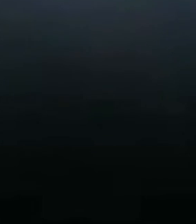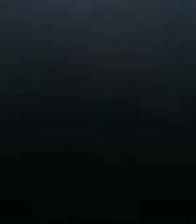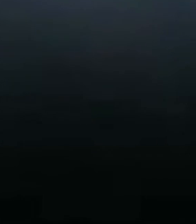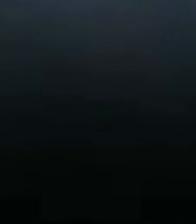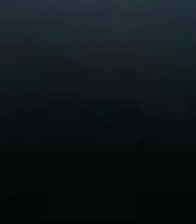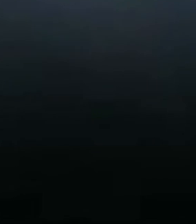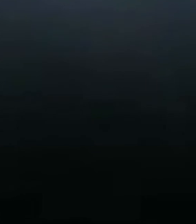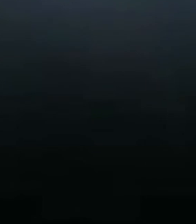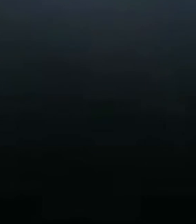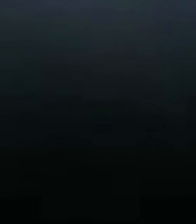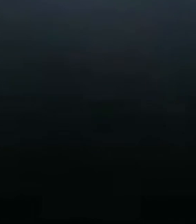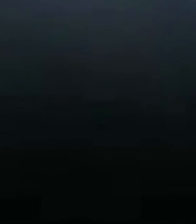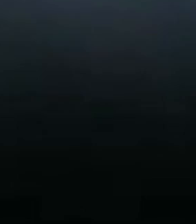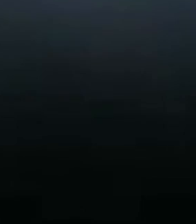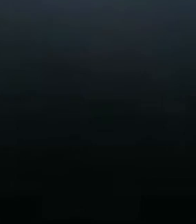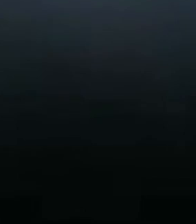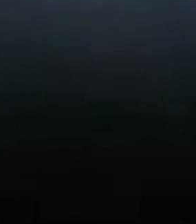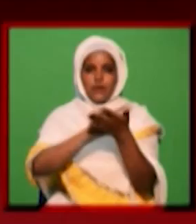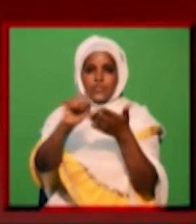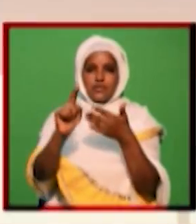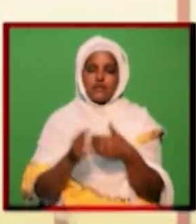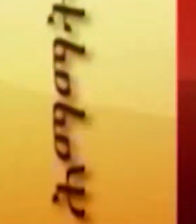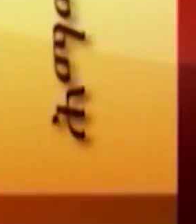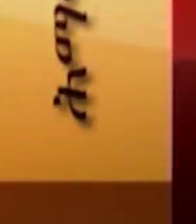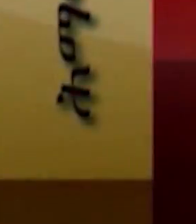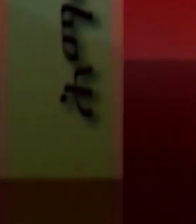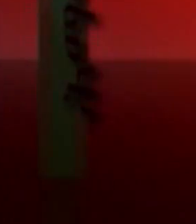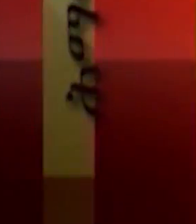سبت مرها قبر تزگاشت ولنال بگاران نكتاتلو